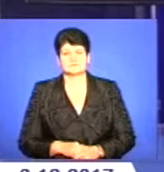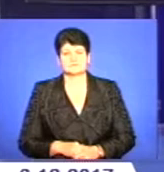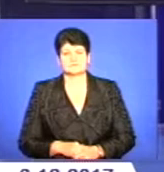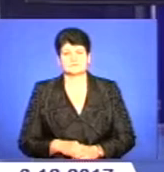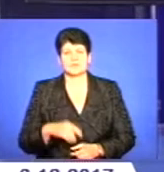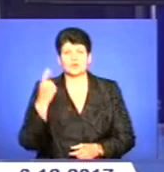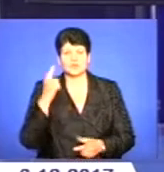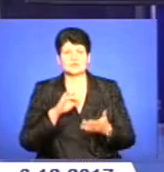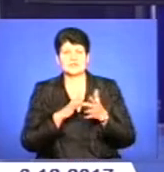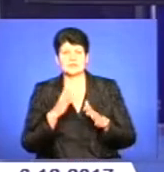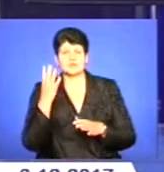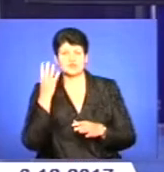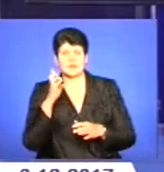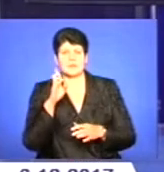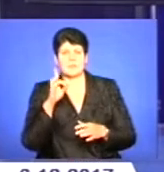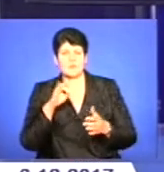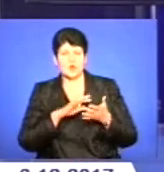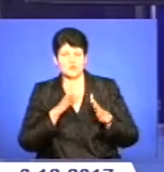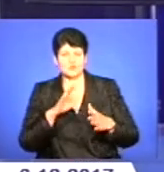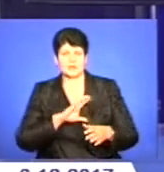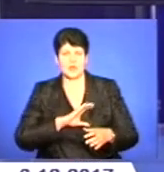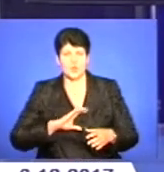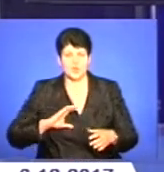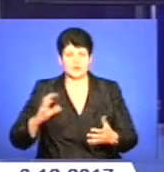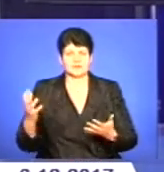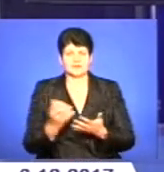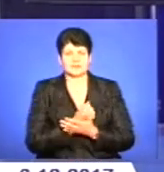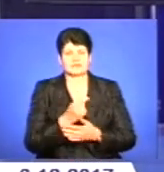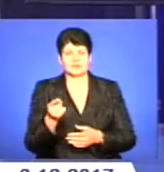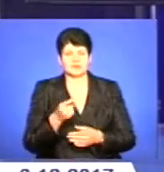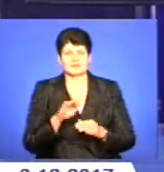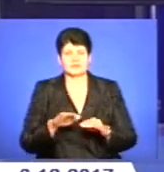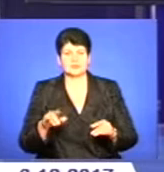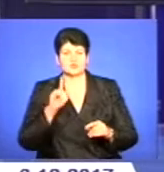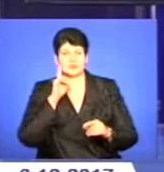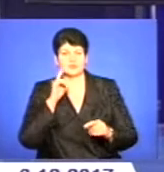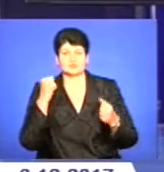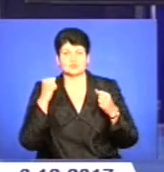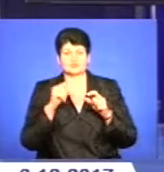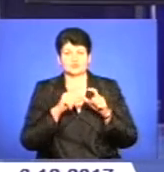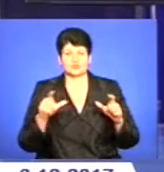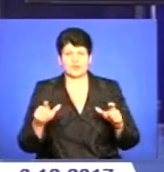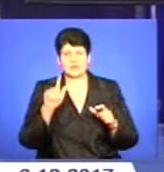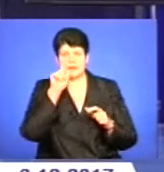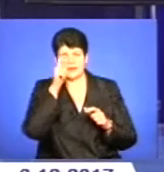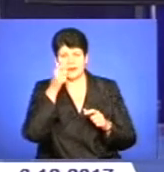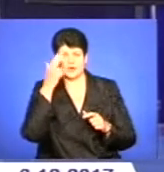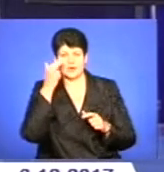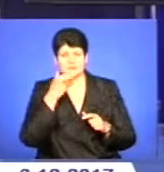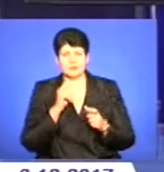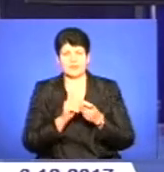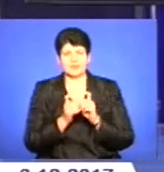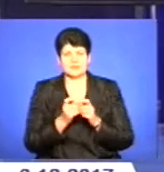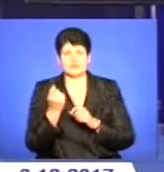Одну срібну та 4 бронзові нагороди вибороли вихованці Тернопільської дитячо-юнацької спортивної школи з греко-римської боротьби